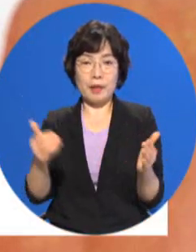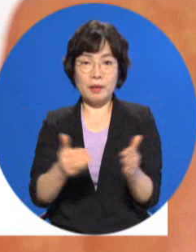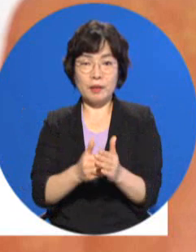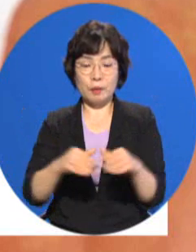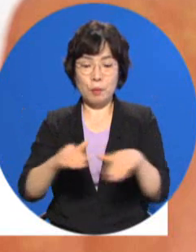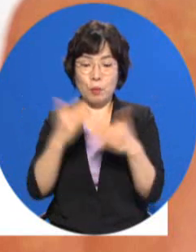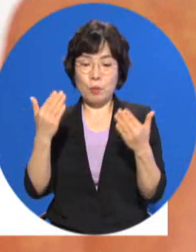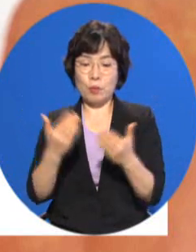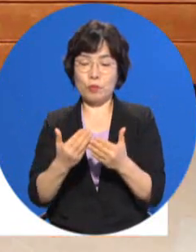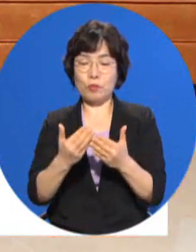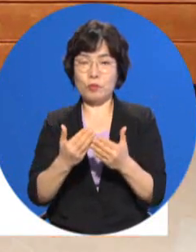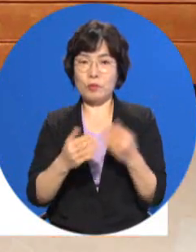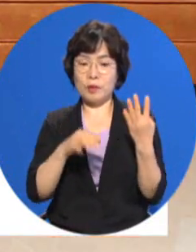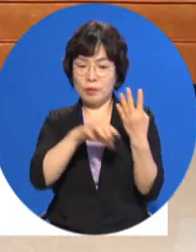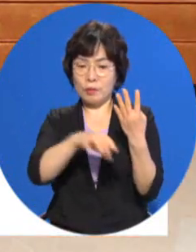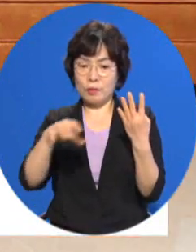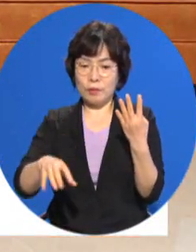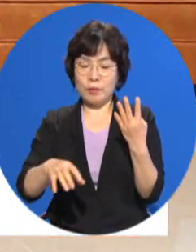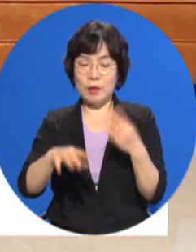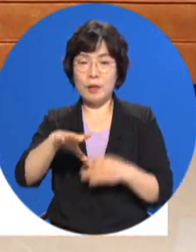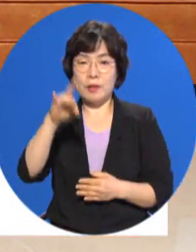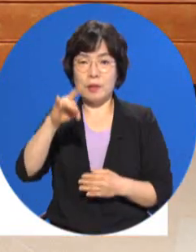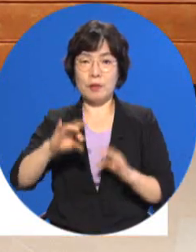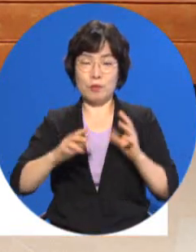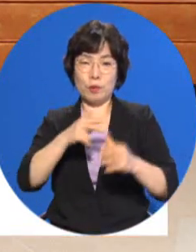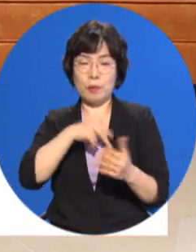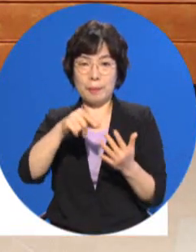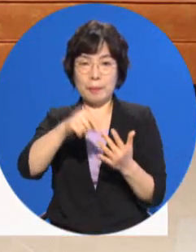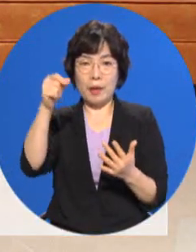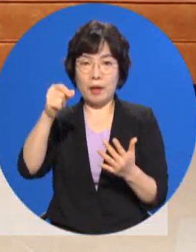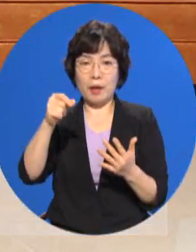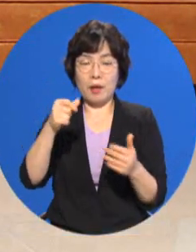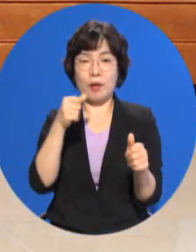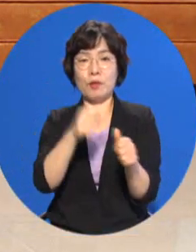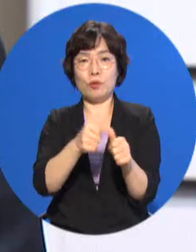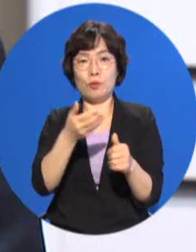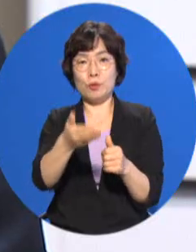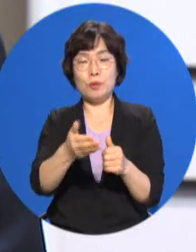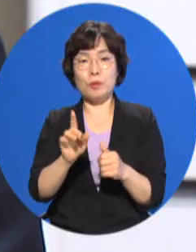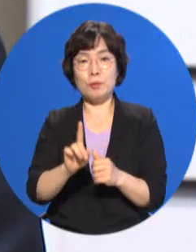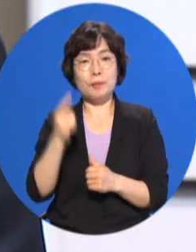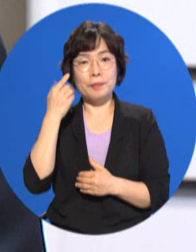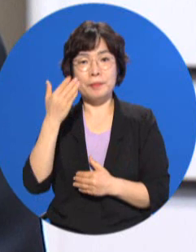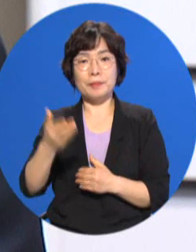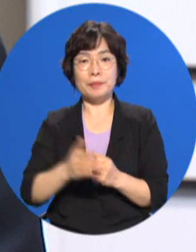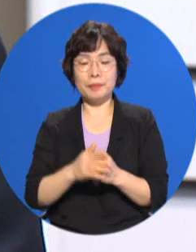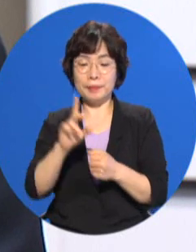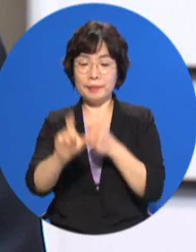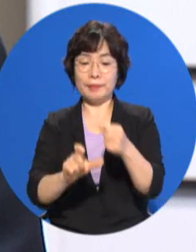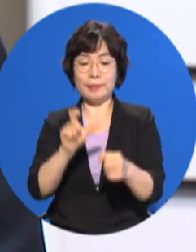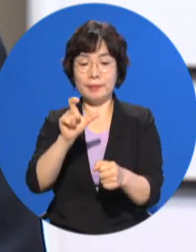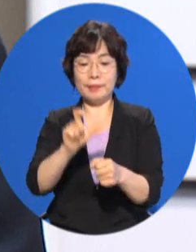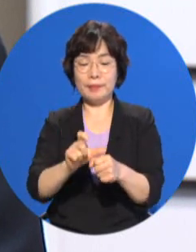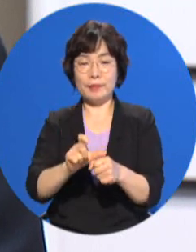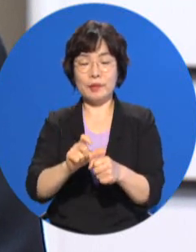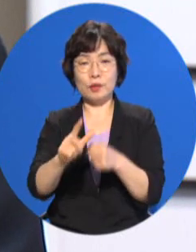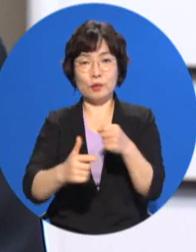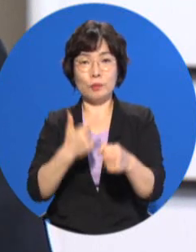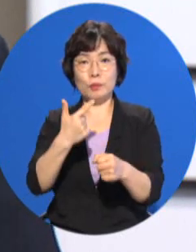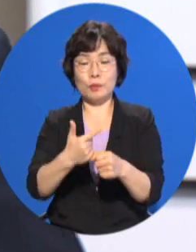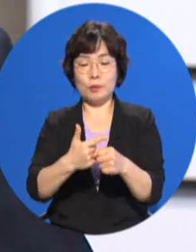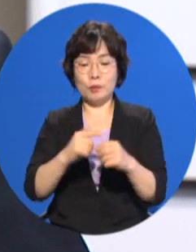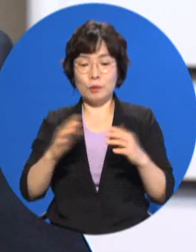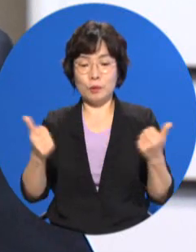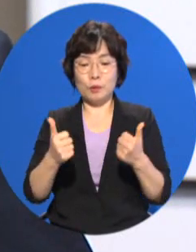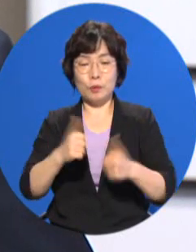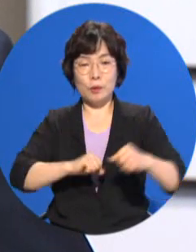이제 초선이세요. 정치적 대선배로서 조언 한마디 좀 해주신다면? 저는 16년 동안 국회의원 활동을 하면서